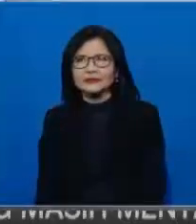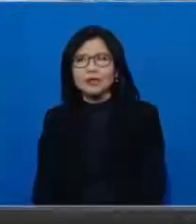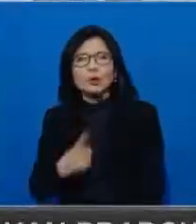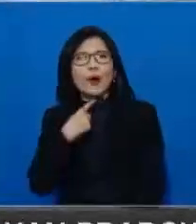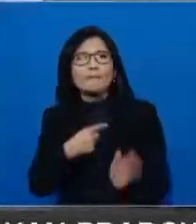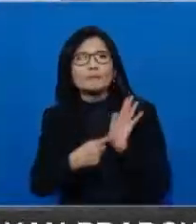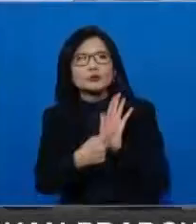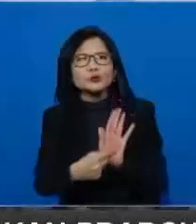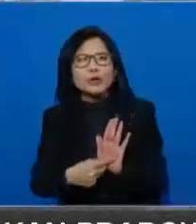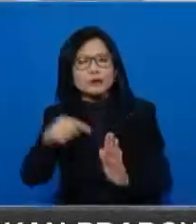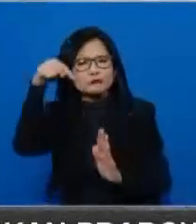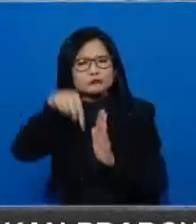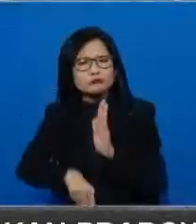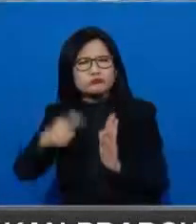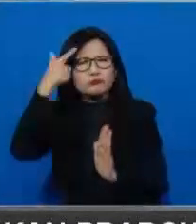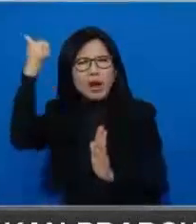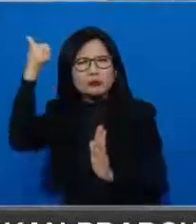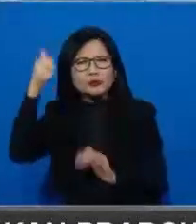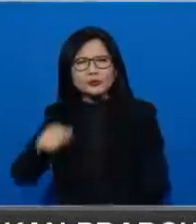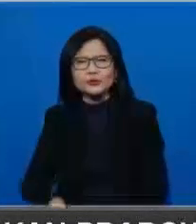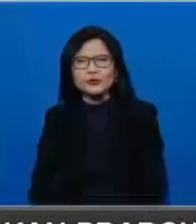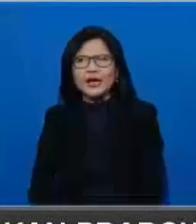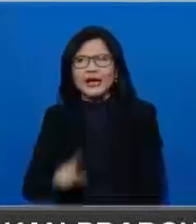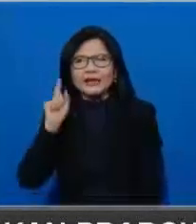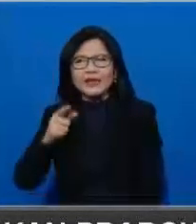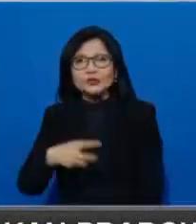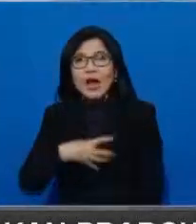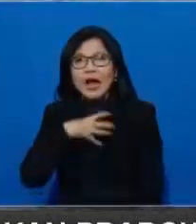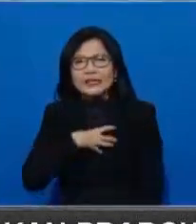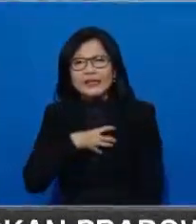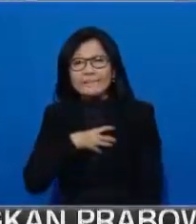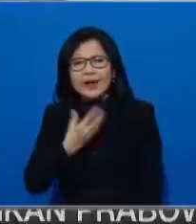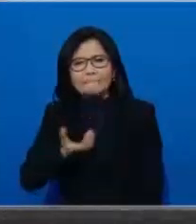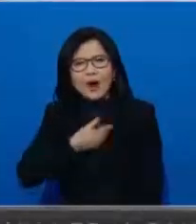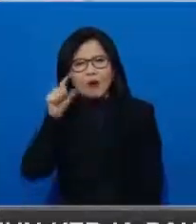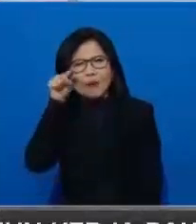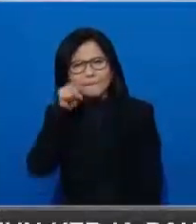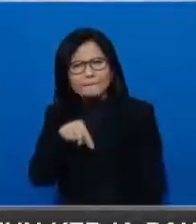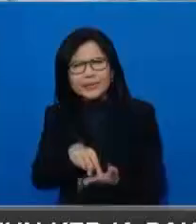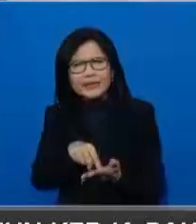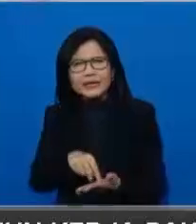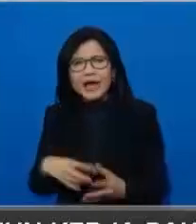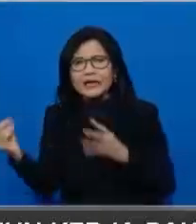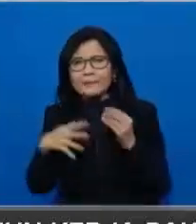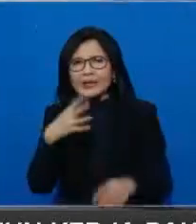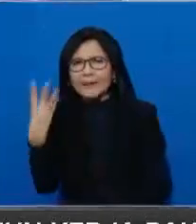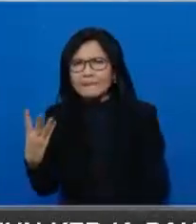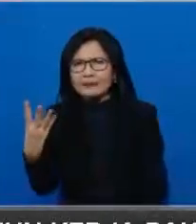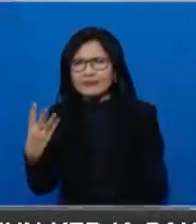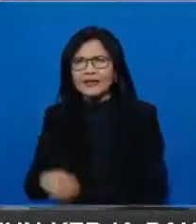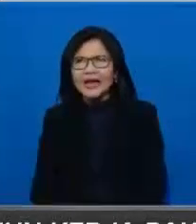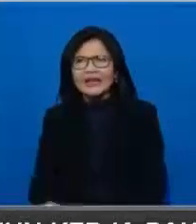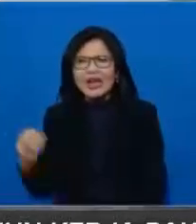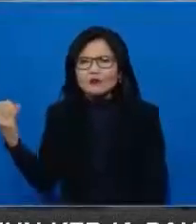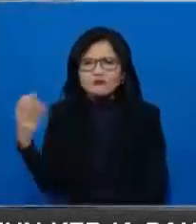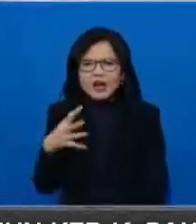menunjukkan kedalaman pengetahuan, sekaligus mematangkan sikap para calon pemilih. Debat keempat cawapres diwarnai oleh saling